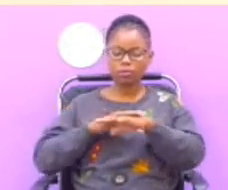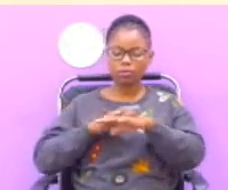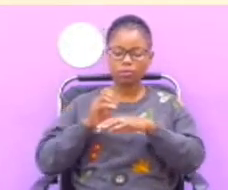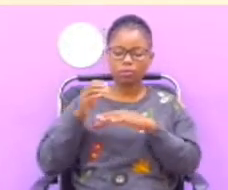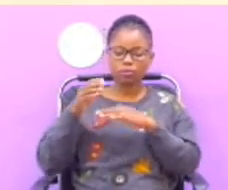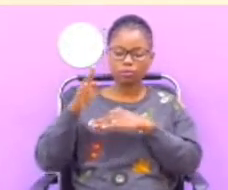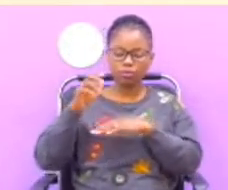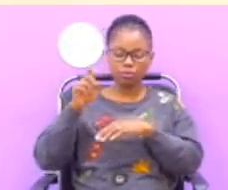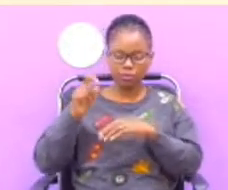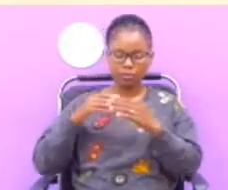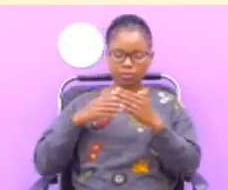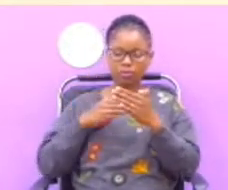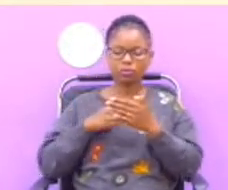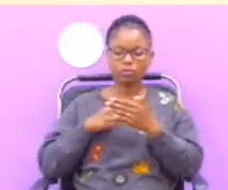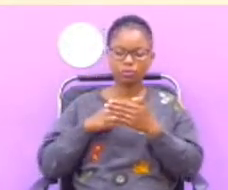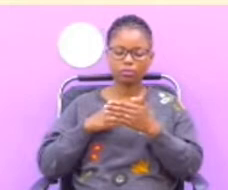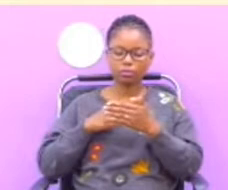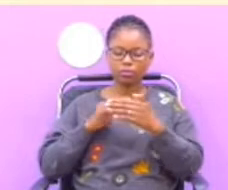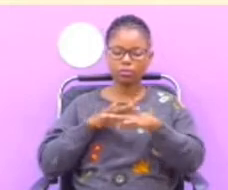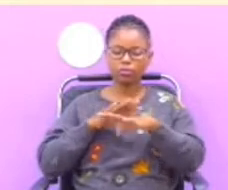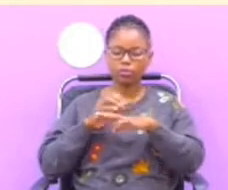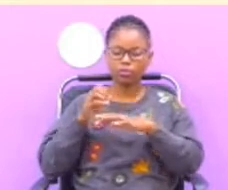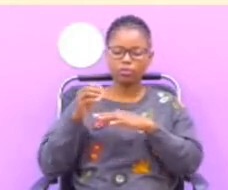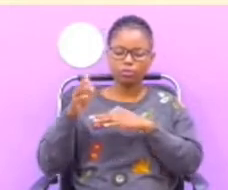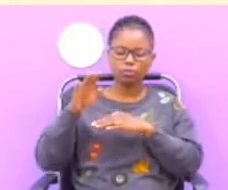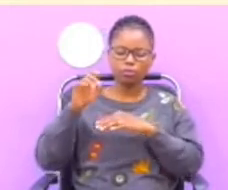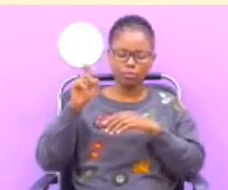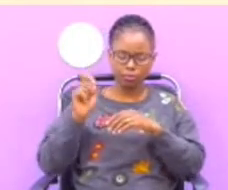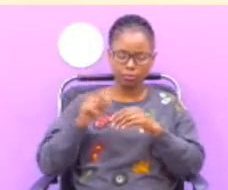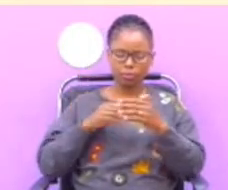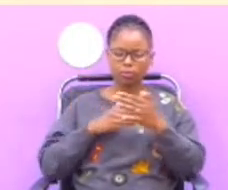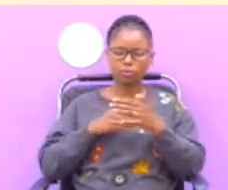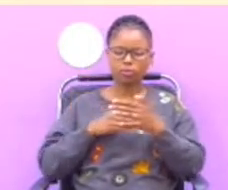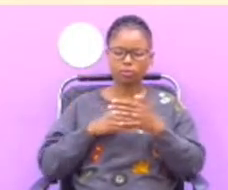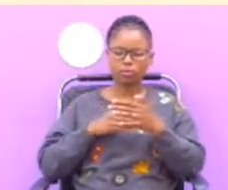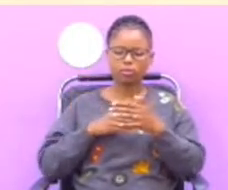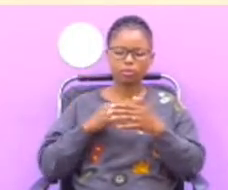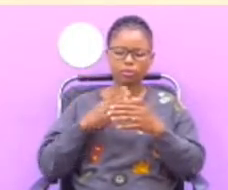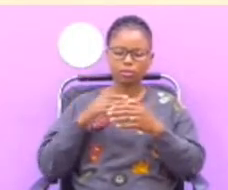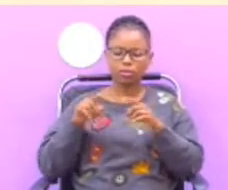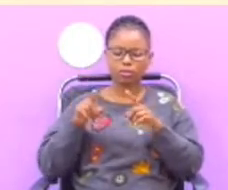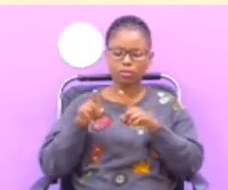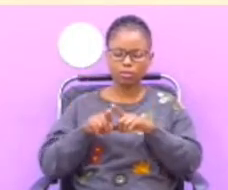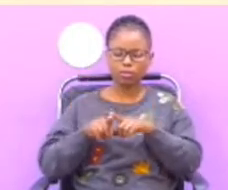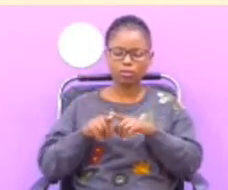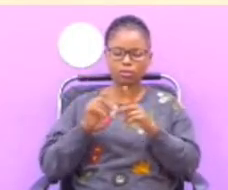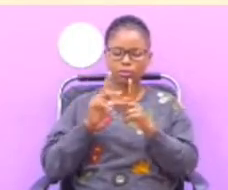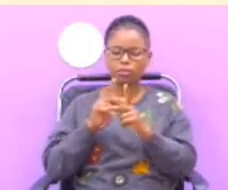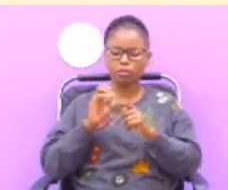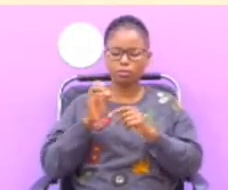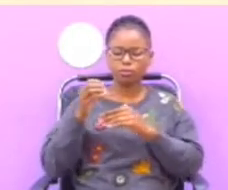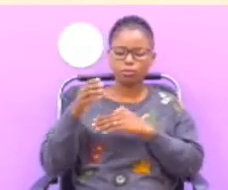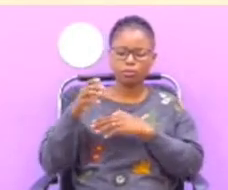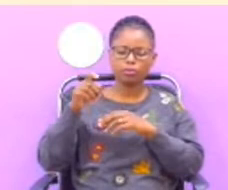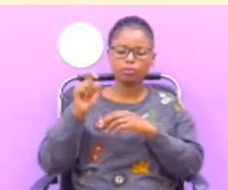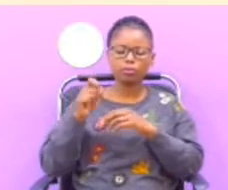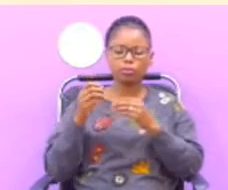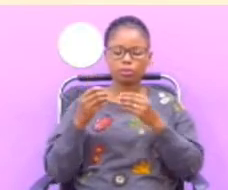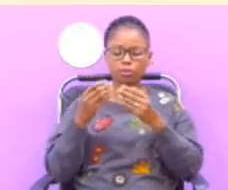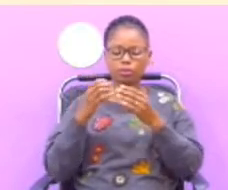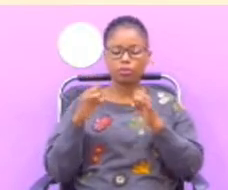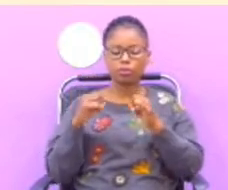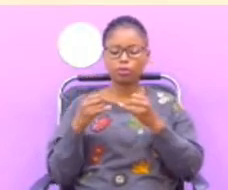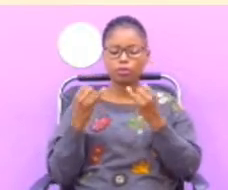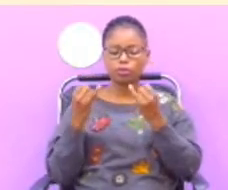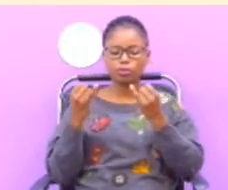nĩ gĩkũmũkinyĩrĩra, ũtugi wa wega wa Ngai nĩ ũkũmũkinyĩrĩra, na ũgitĩri wa Ngai nĩ ũgũtũkinyĩrĩra. Ngai aromũheithia hinya mwerũ,